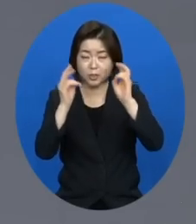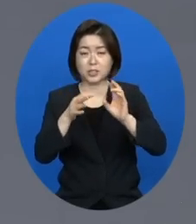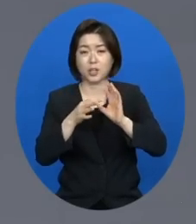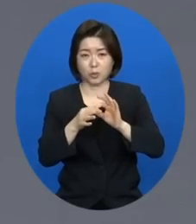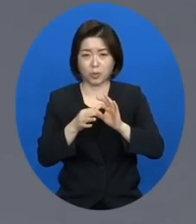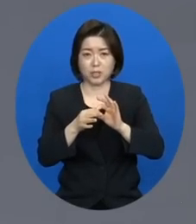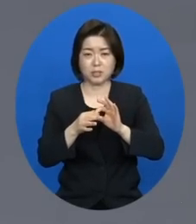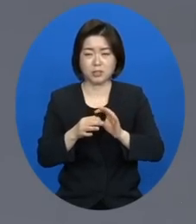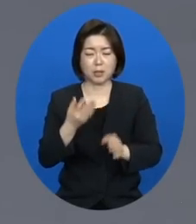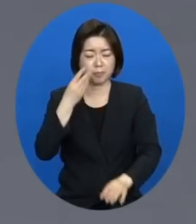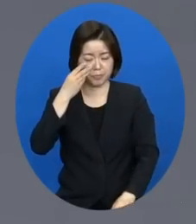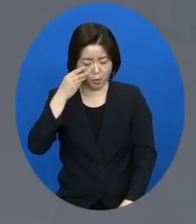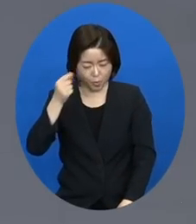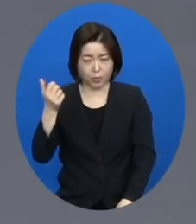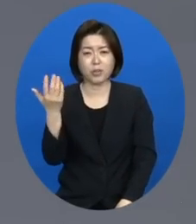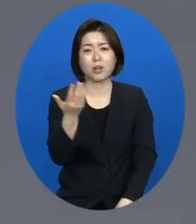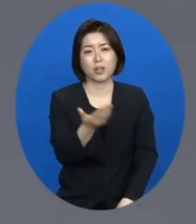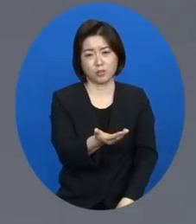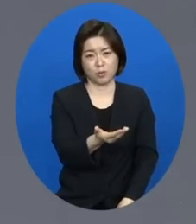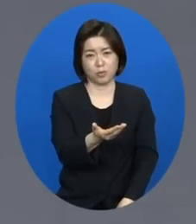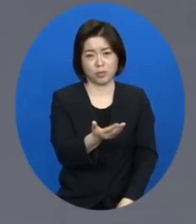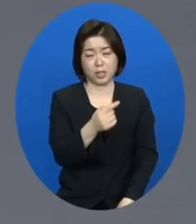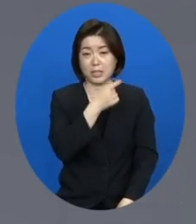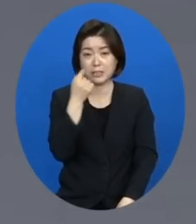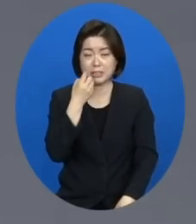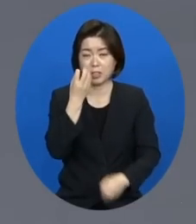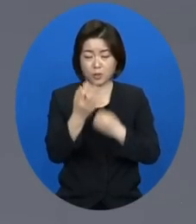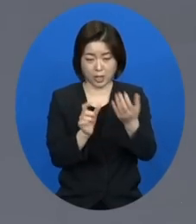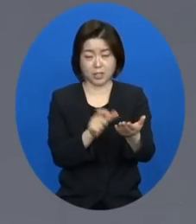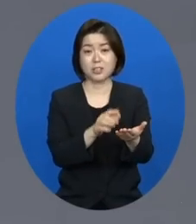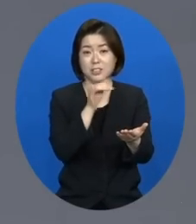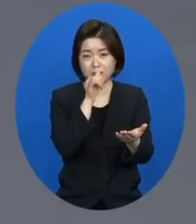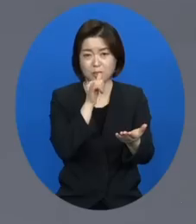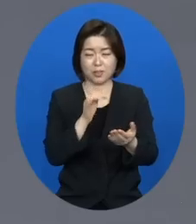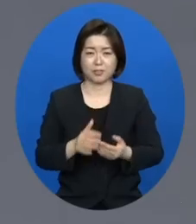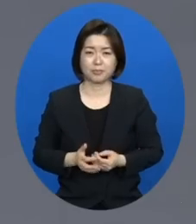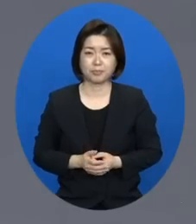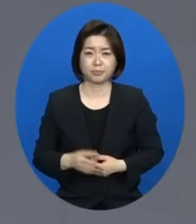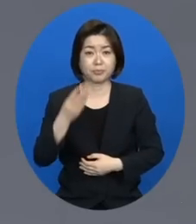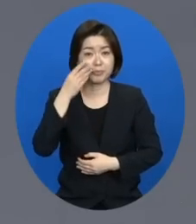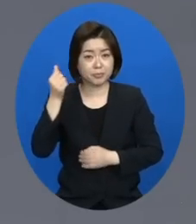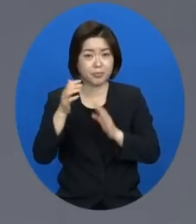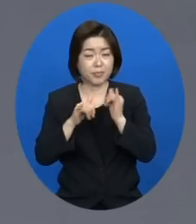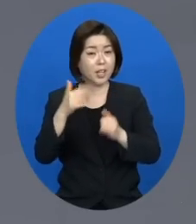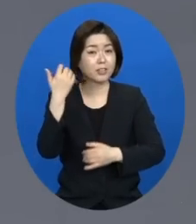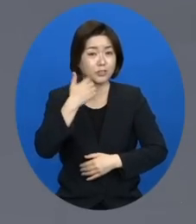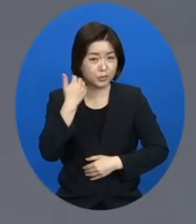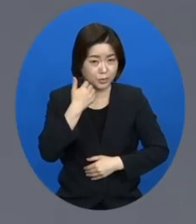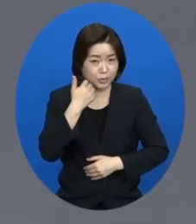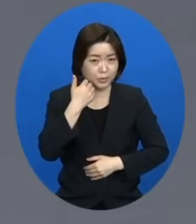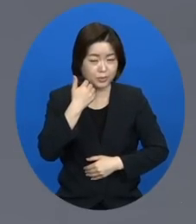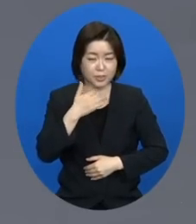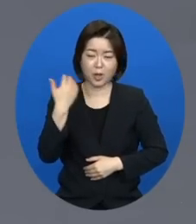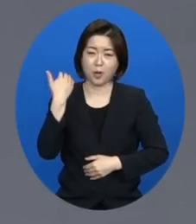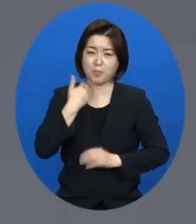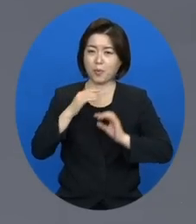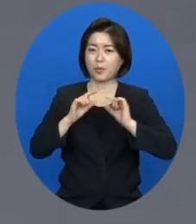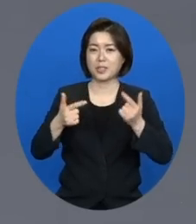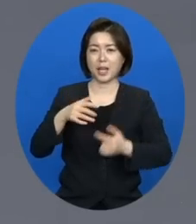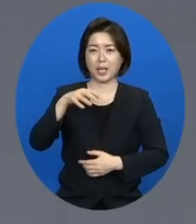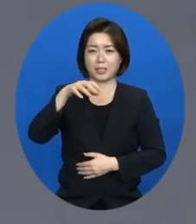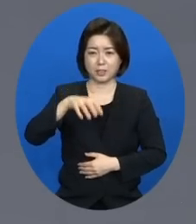하나님이 형통케 하셨다라고 그런 간증을 하십니다. 여러분 형통한 자는 누구냐면 보이지 않는